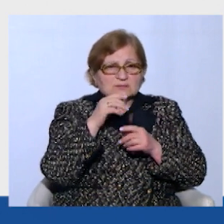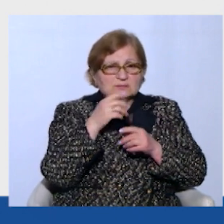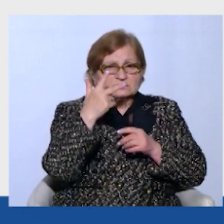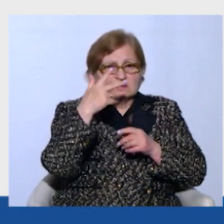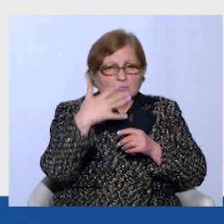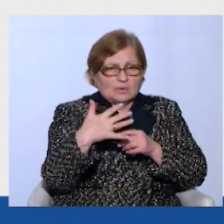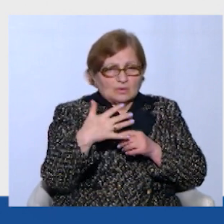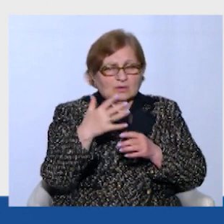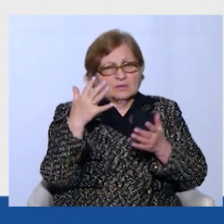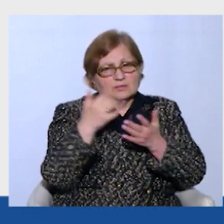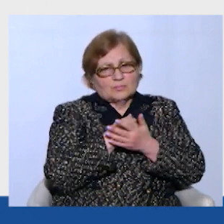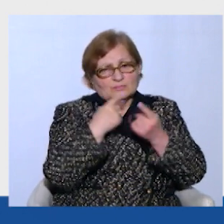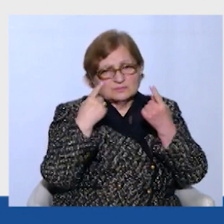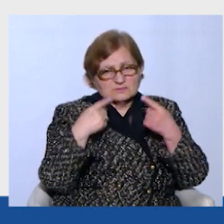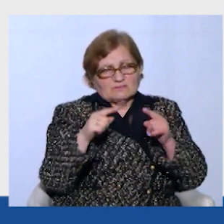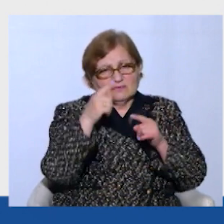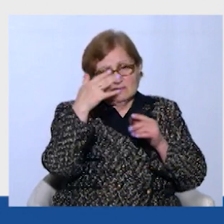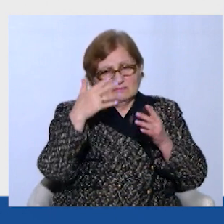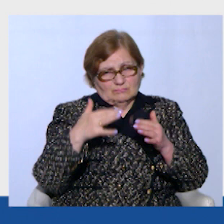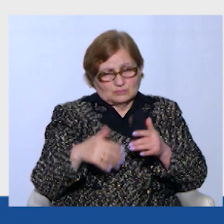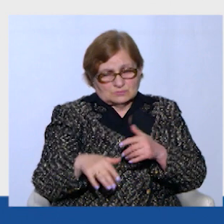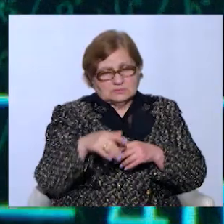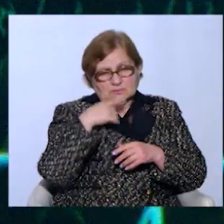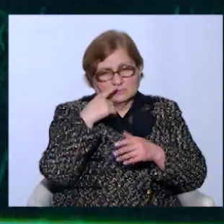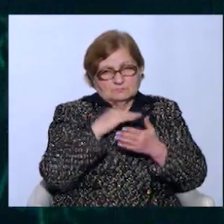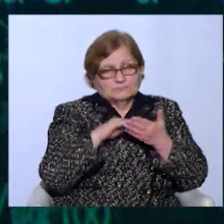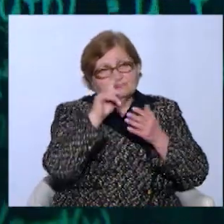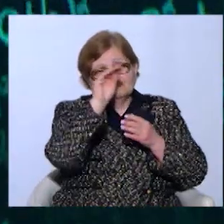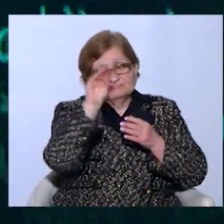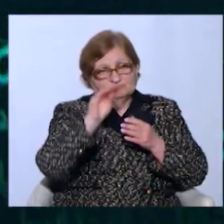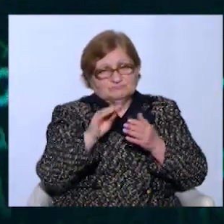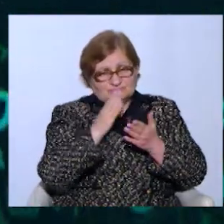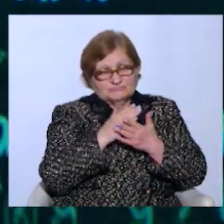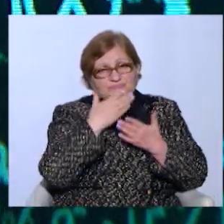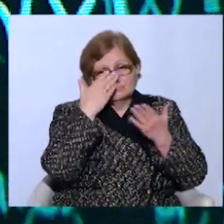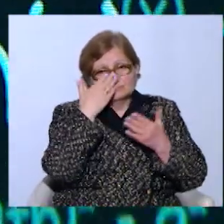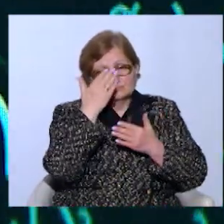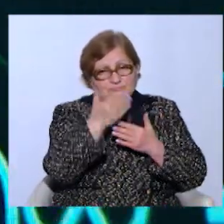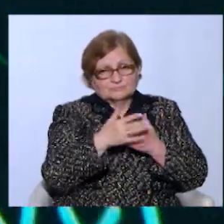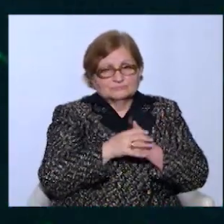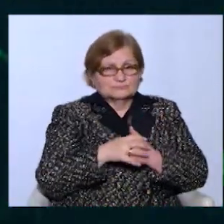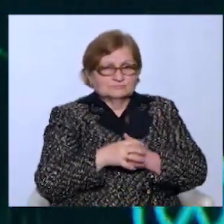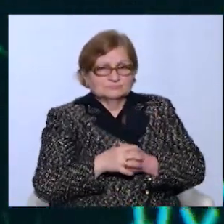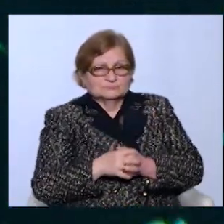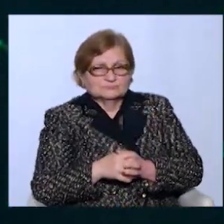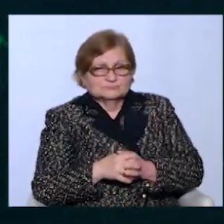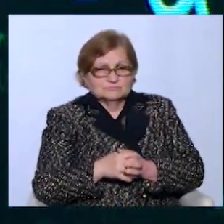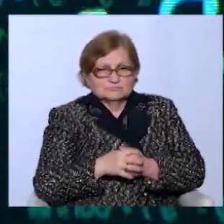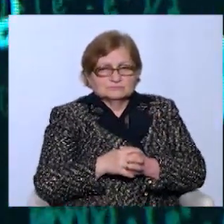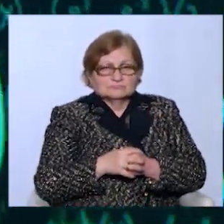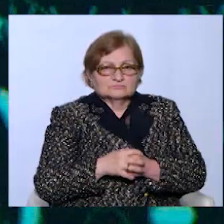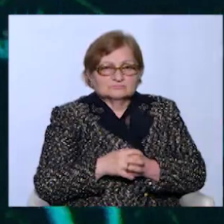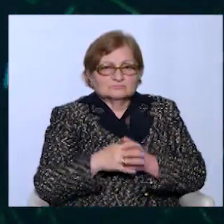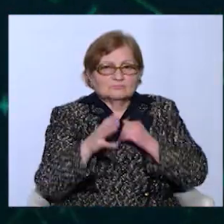3/5-ets da ipovet shemdegi funktsiebi kosinus teta ai dabaze qualofers xedavs sinus 90 minus teta da ase shemdeg boloshi